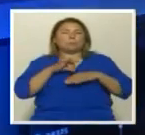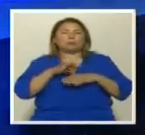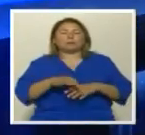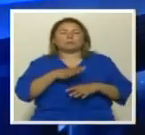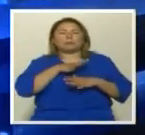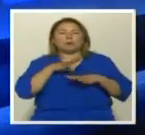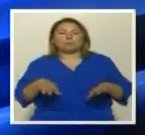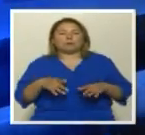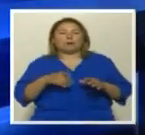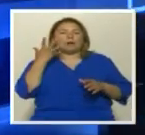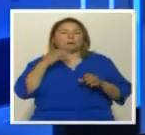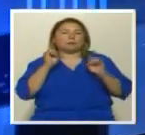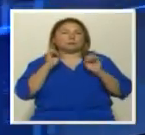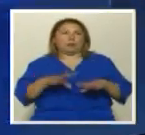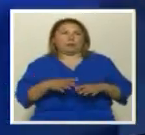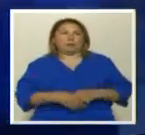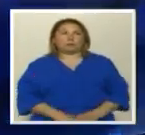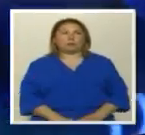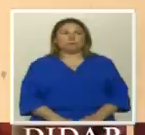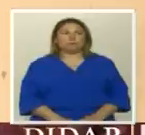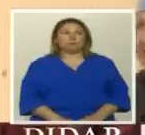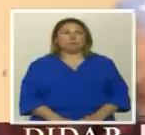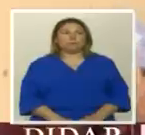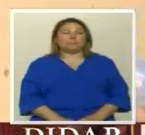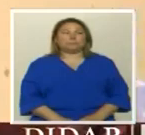проводился с момента сдачи его в эксплуатацию